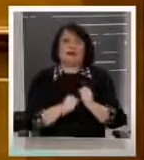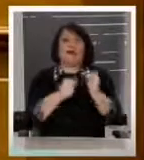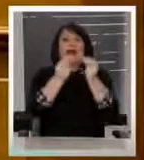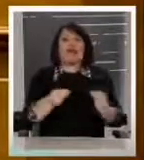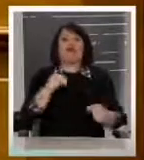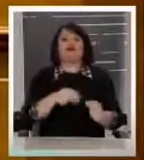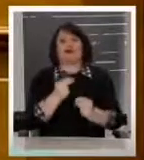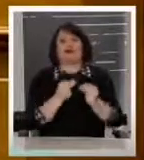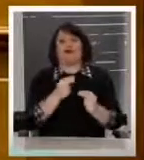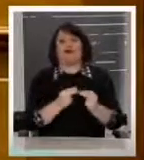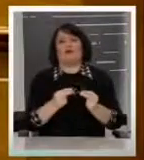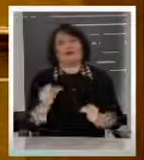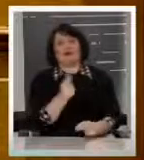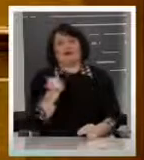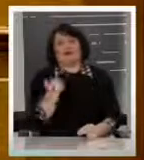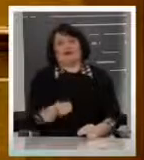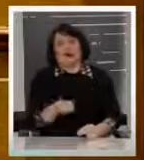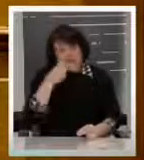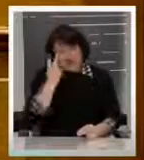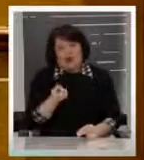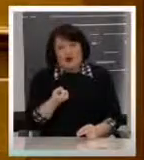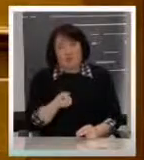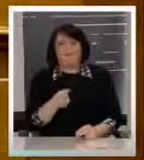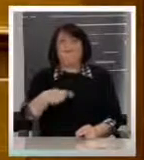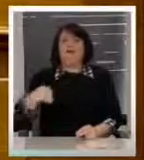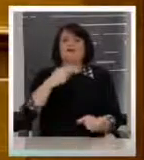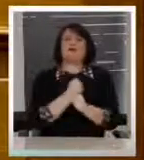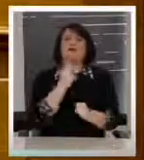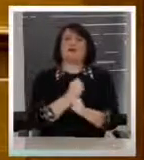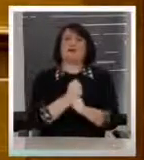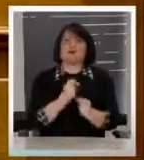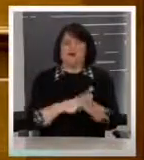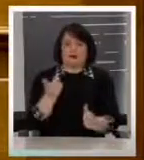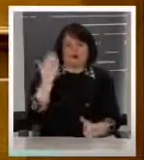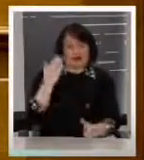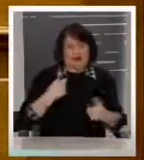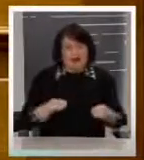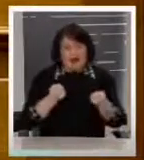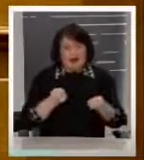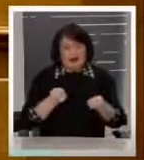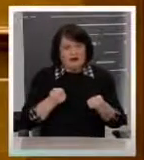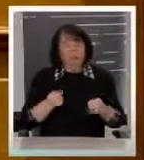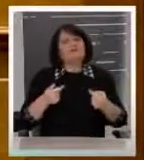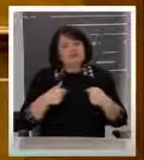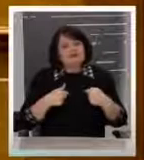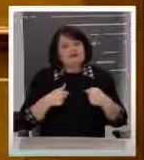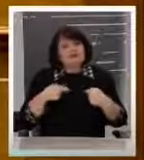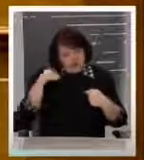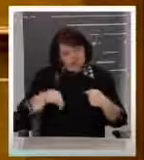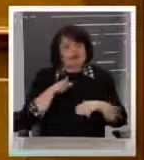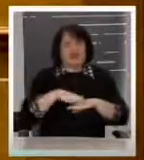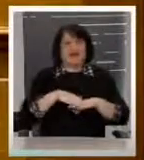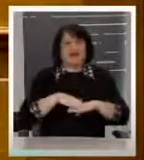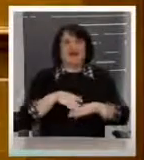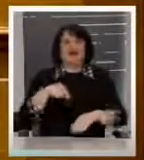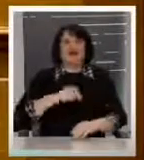το πρόβλημα. Και όσο εσείς θα πρέπει να επιμένετε για πράγματα που θα έπρεπε να έχετε κάνει, γιατί τώρα απλά τα προκαλέσατε,